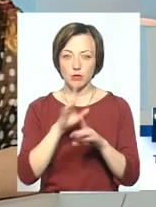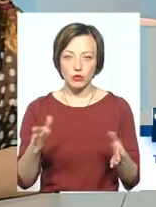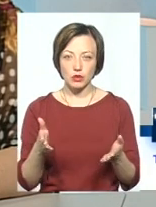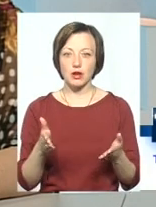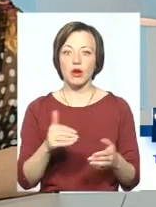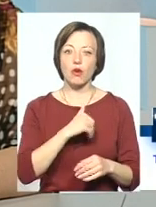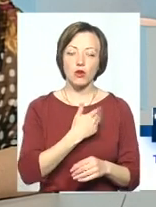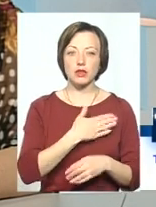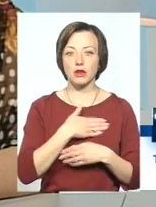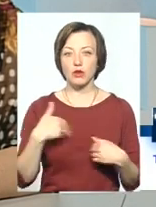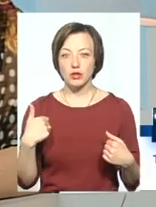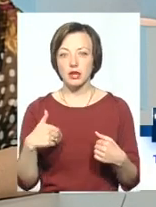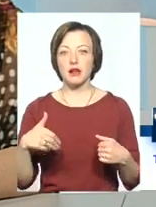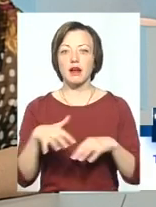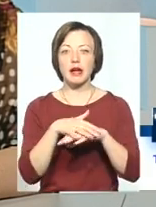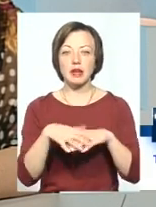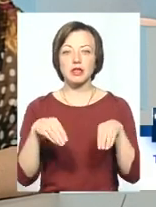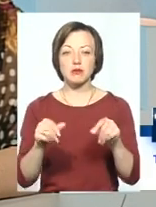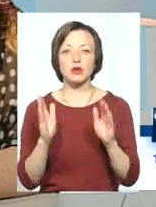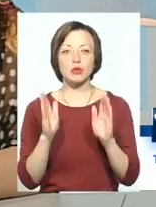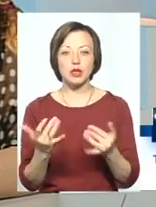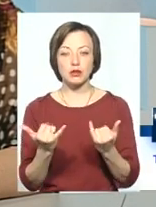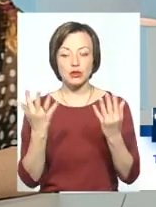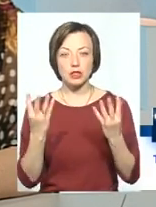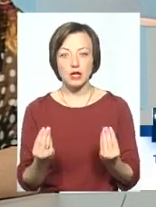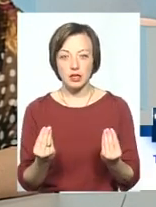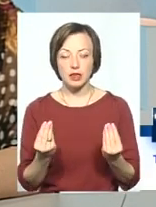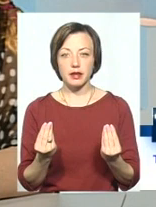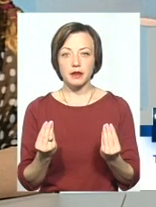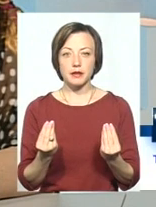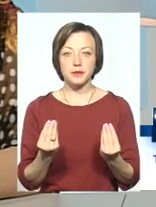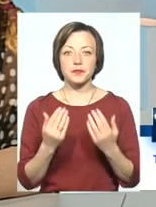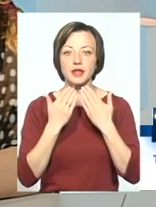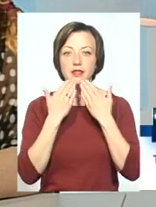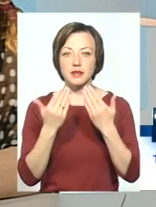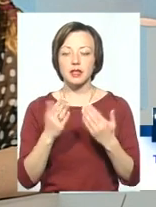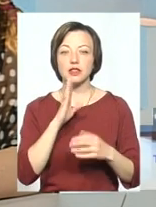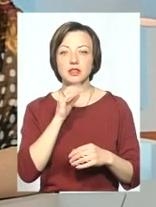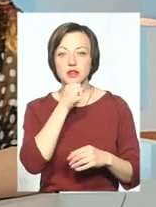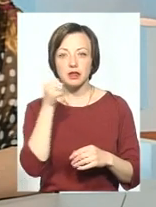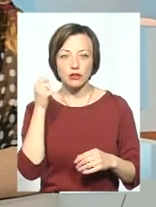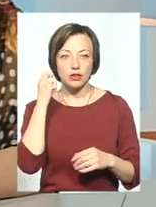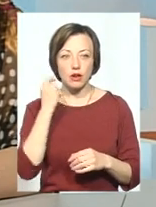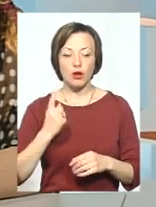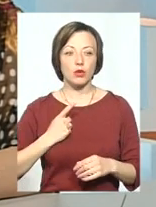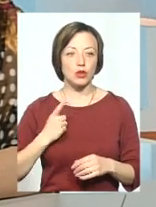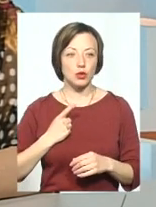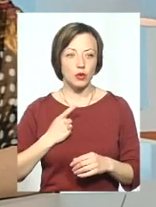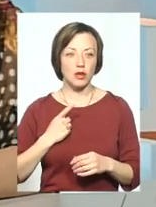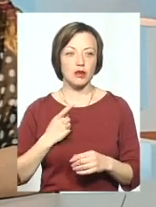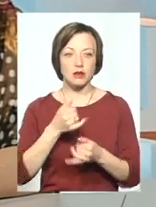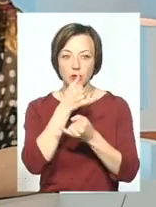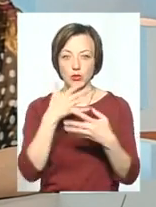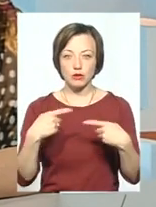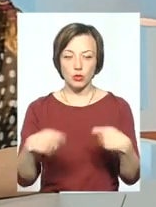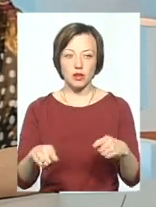І хочемо ми, не хочемо, ринок землі буде. На сьогоднішній день звертаються жінки, старші похилого віку, які одинокі. Вона не